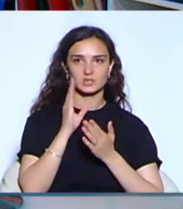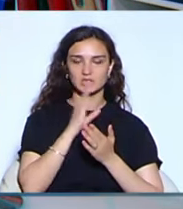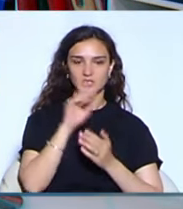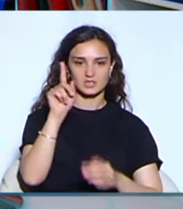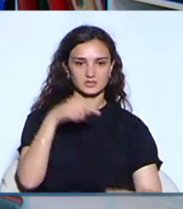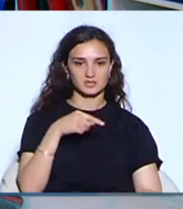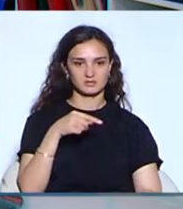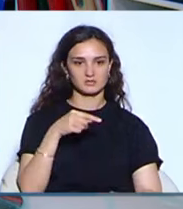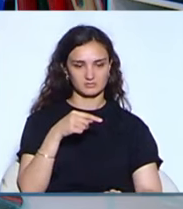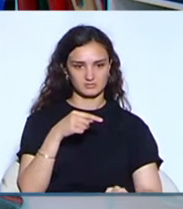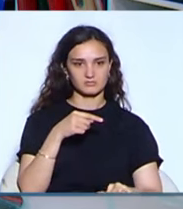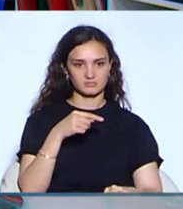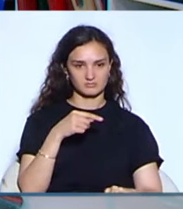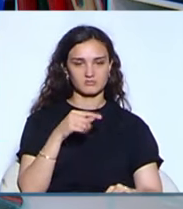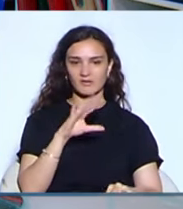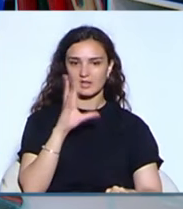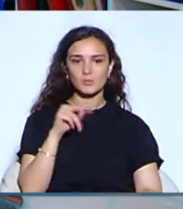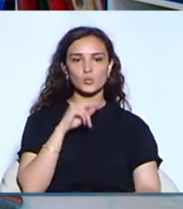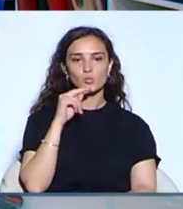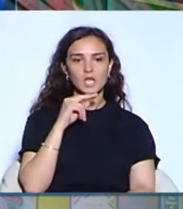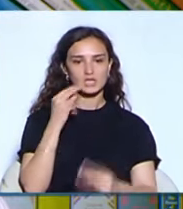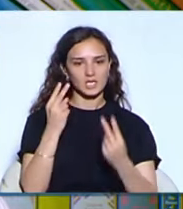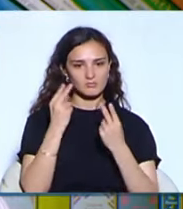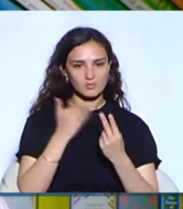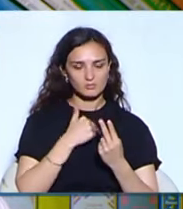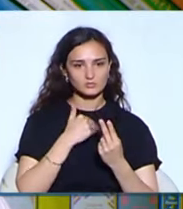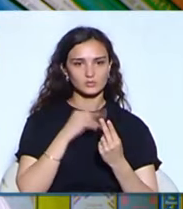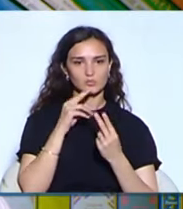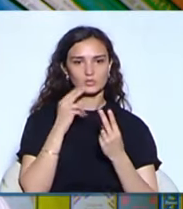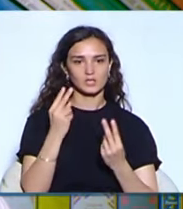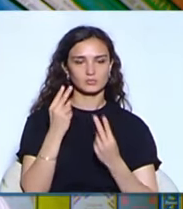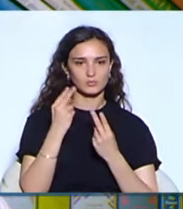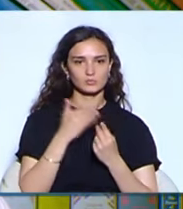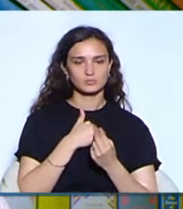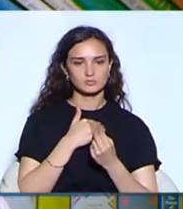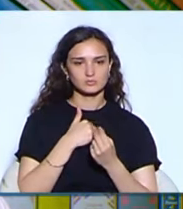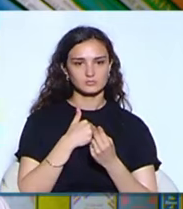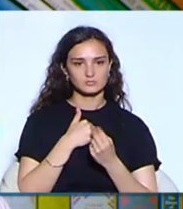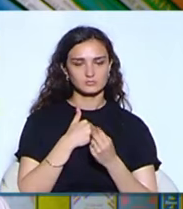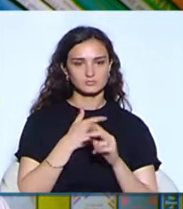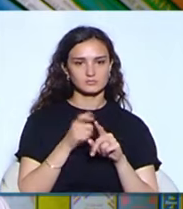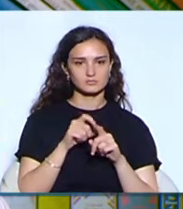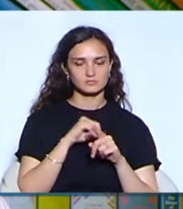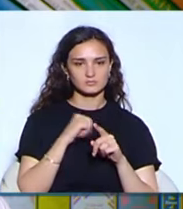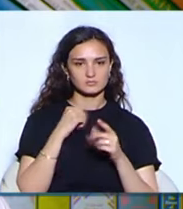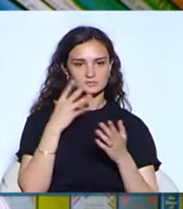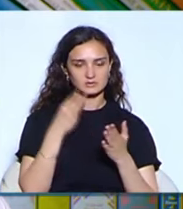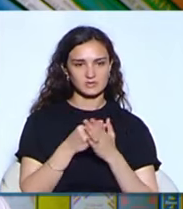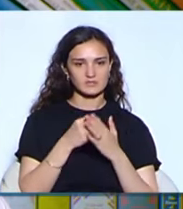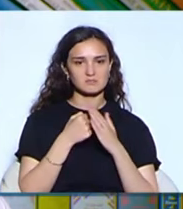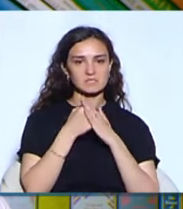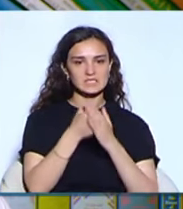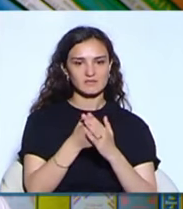მშობელთან დაკავშირებით. მოკლე დროში უნდა ყველაფერი გამოხატოს. იცით, უნდა რომ ყურადღება მიიქციოს, უნდა რომ თავისი